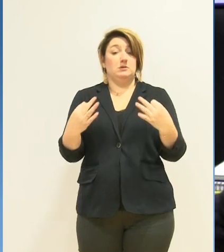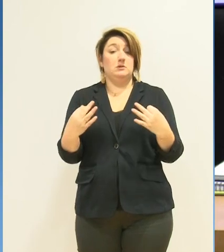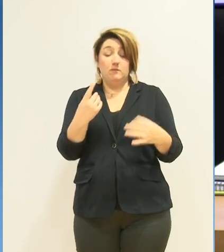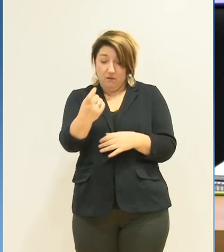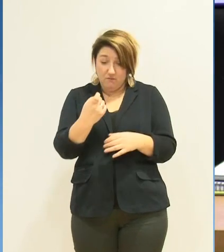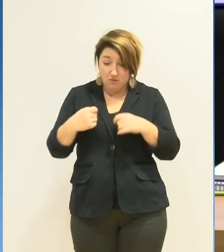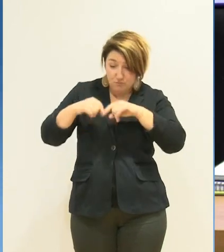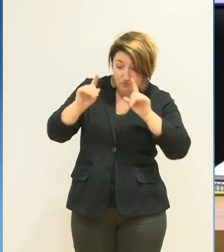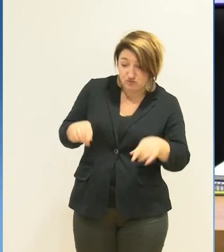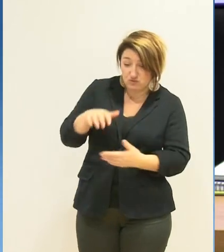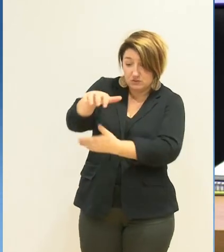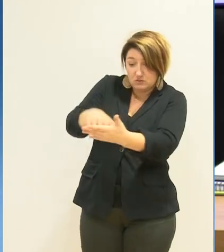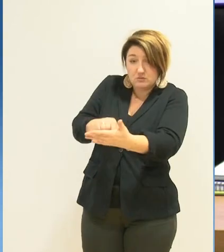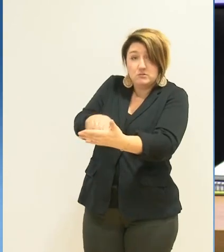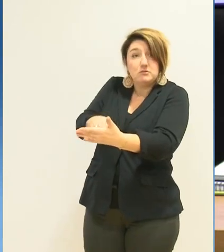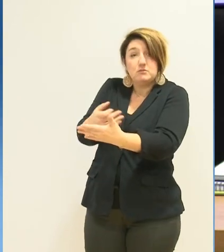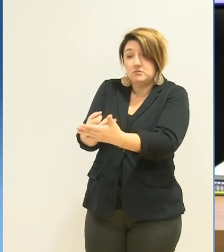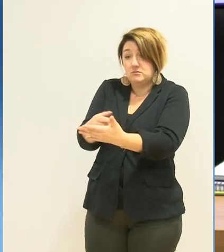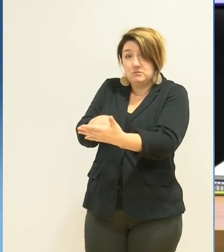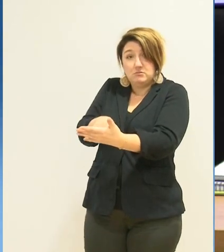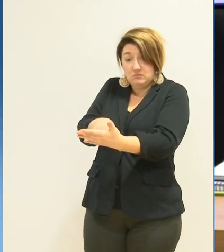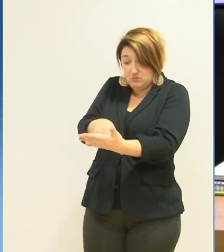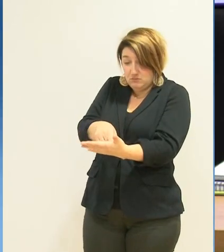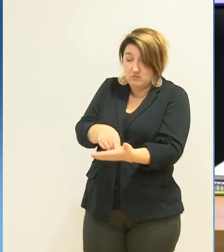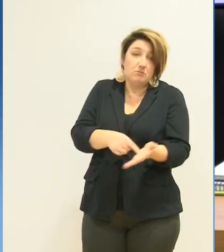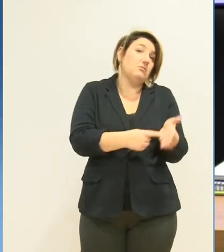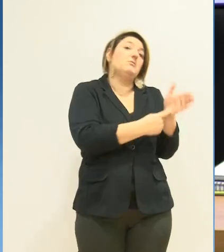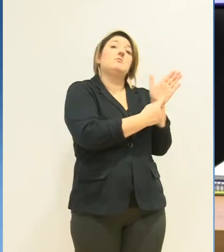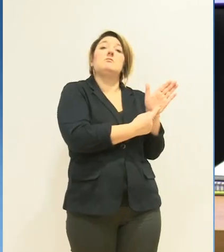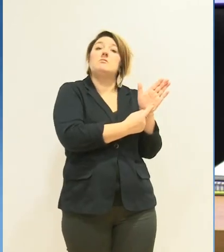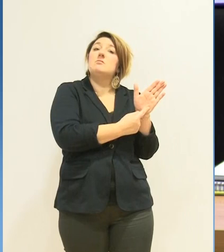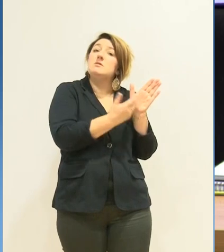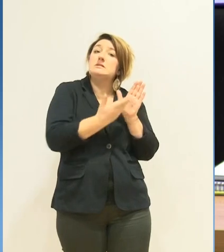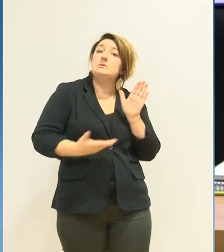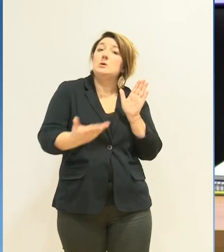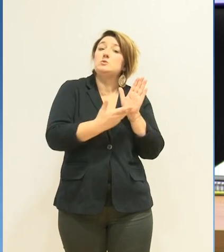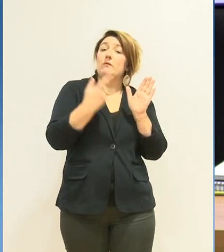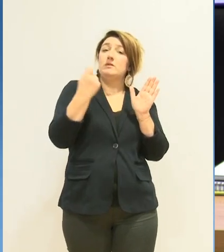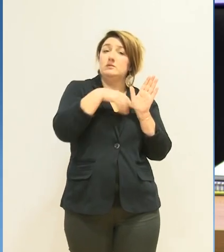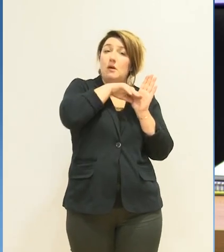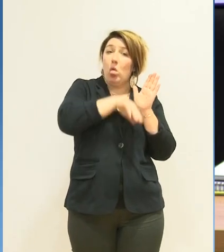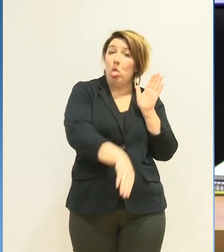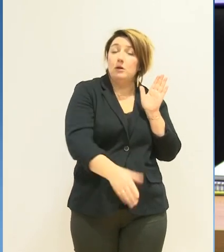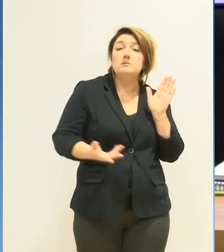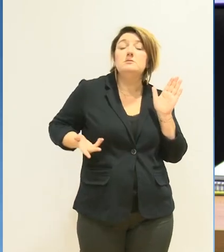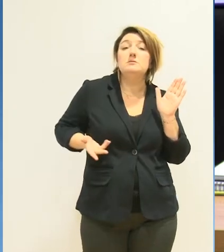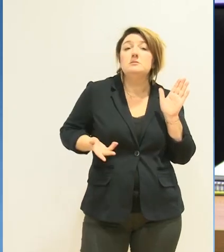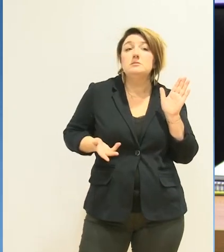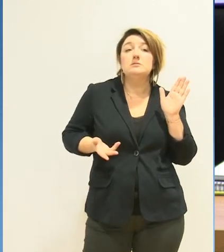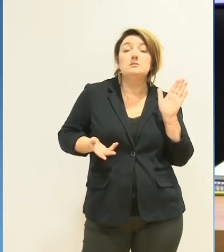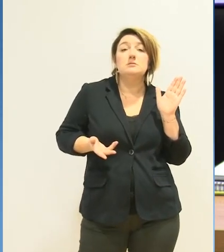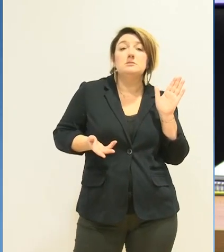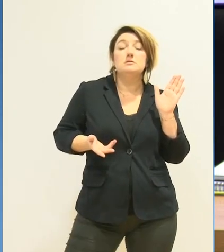budgétaires cette dégradation objective de la situation financière elle s'est accompagnée